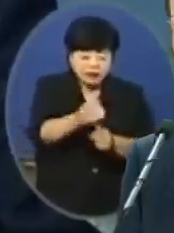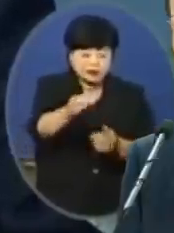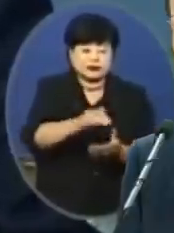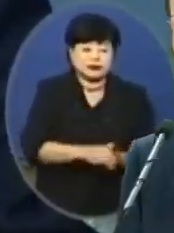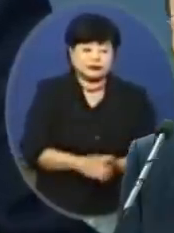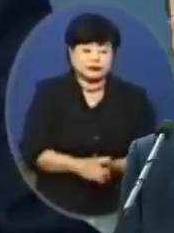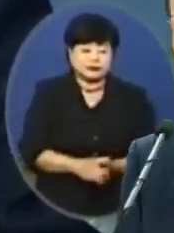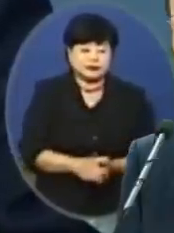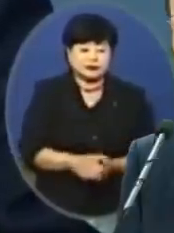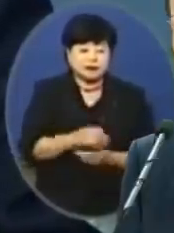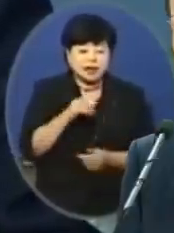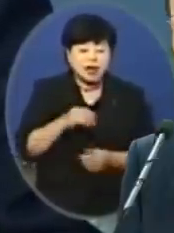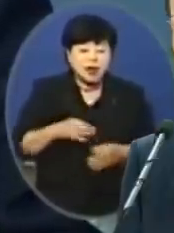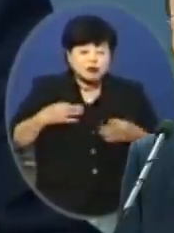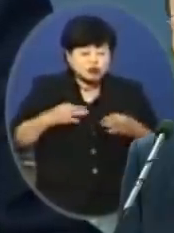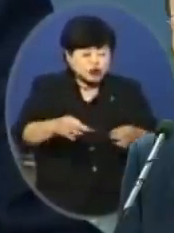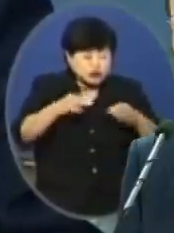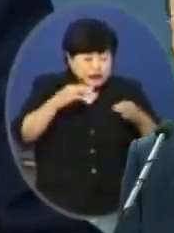너는 내게 부르짖어라.